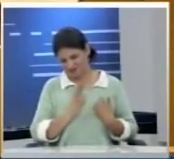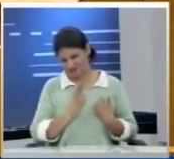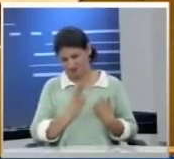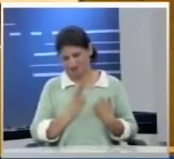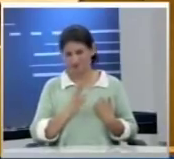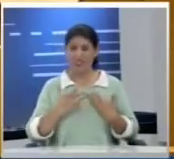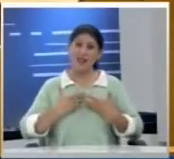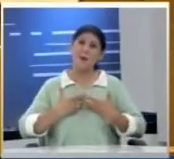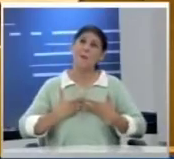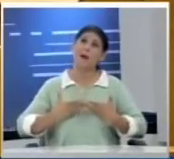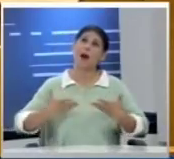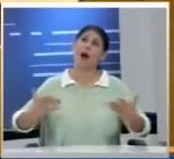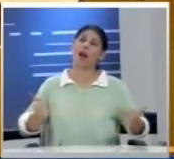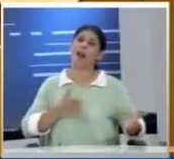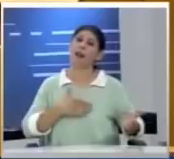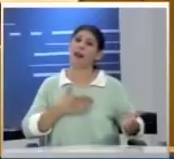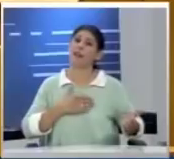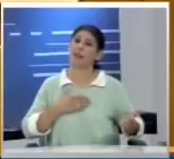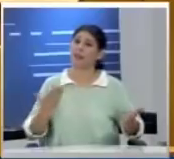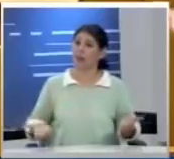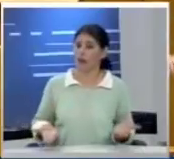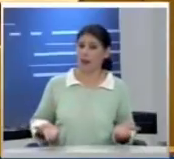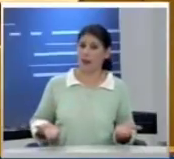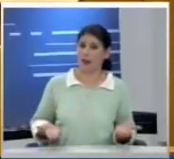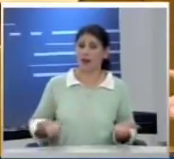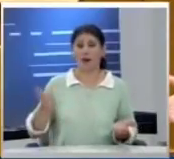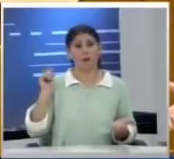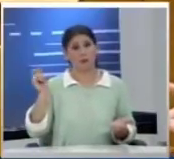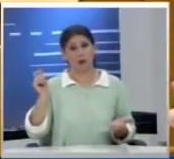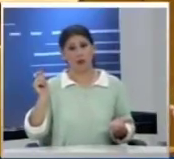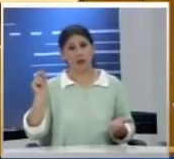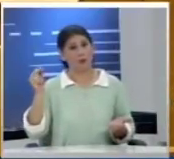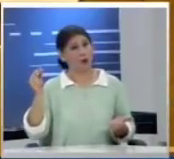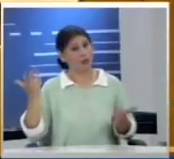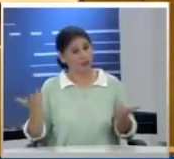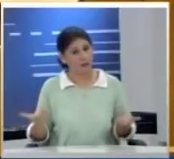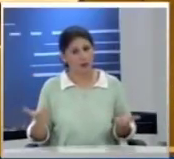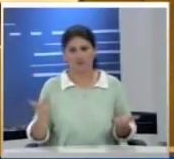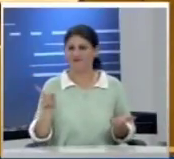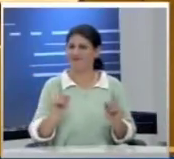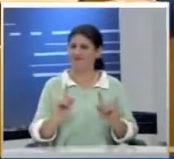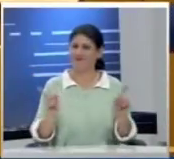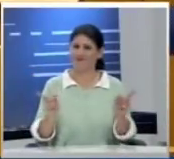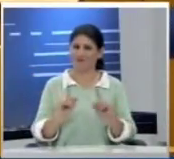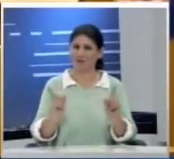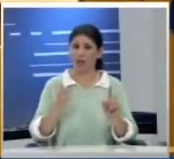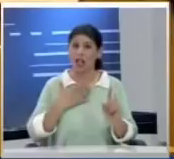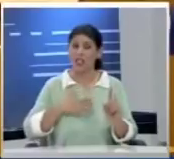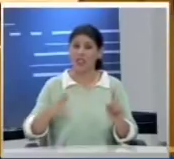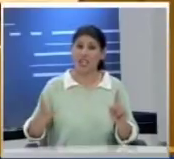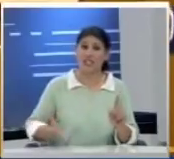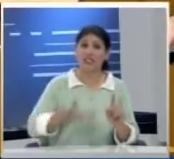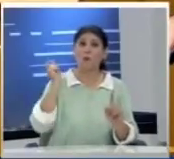η μεγαθυμία. Σας έπιασε ο πολιτικός πολιτισμός. Όχι βέβαια. Για να γλιτώσετε τον